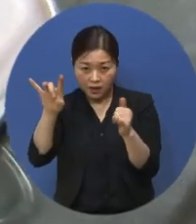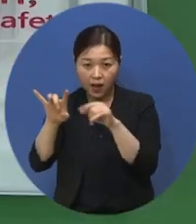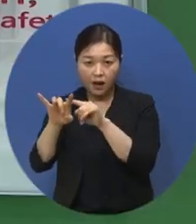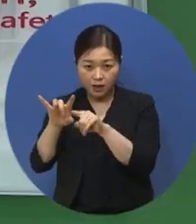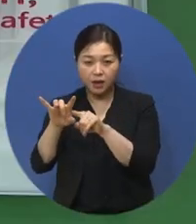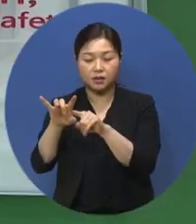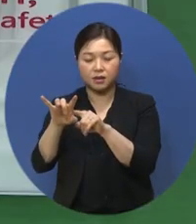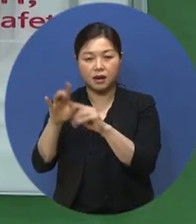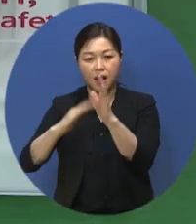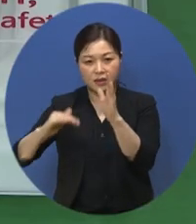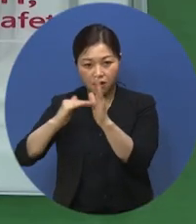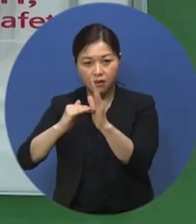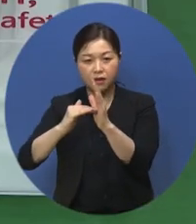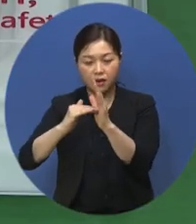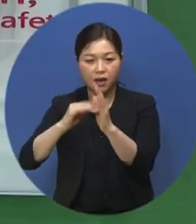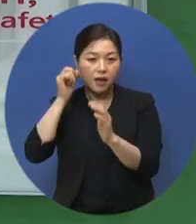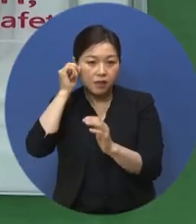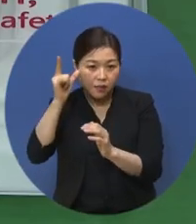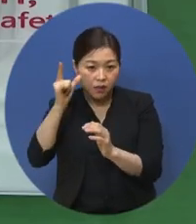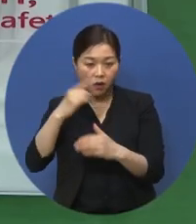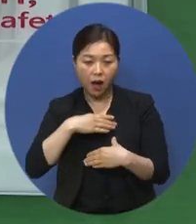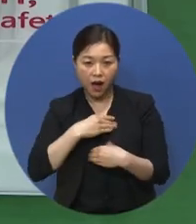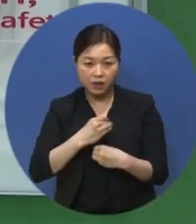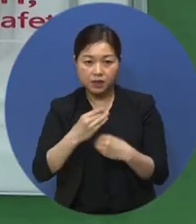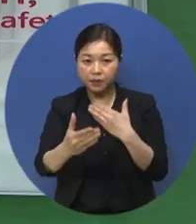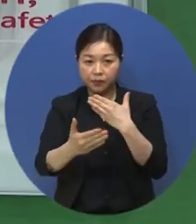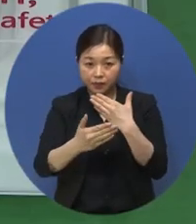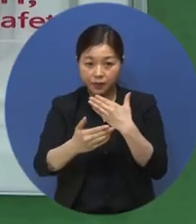스마트 안심 터치 500대를 지원하게 됩니다